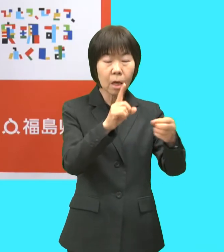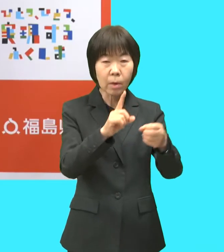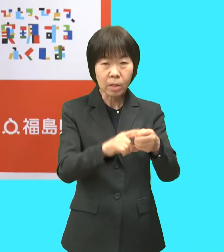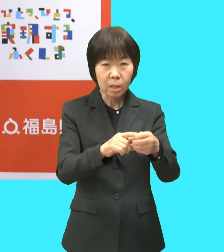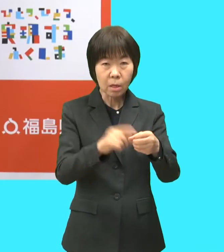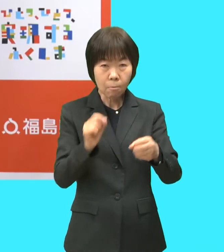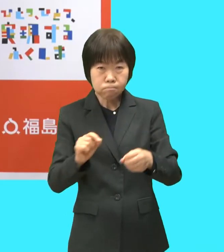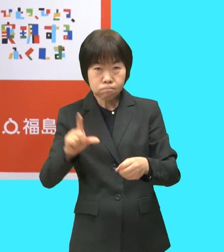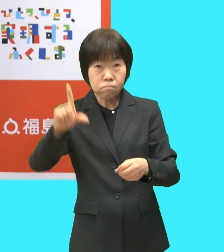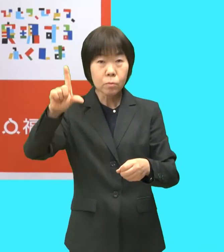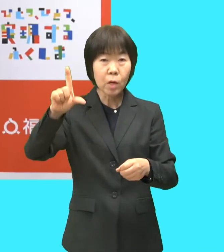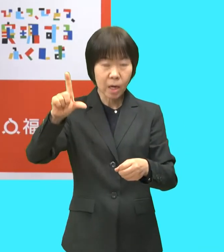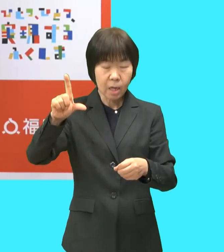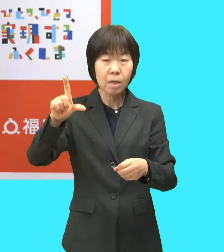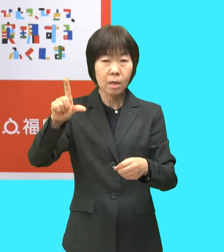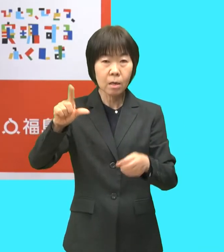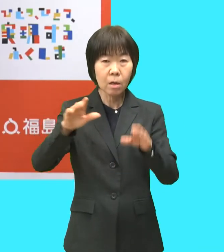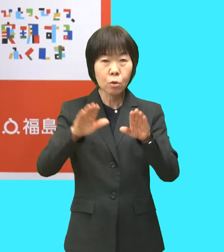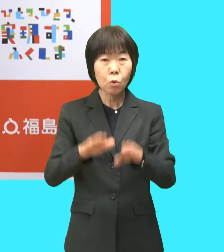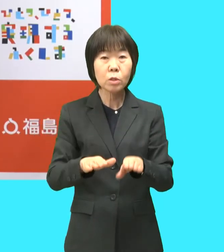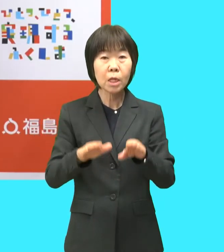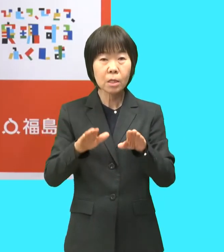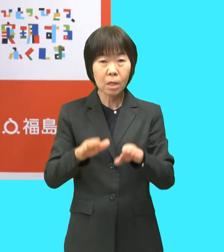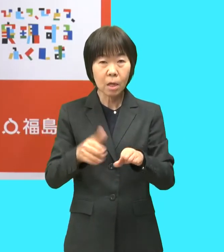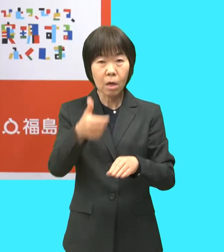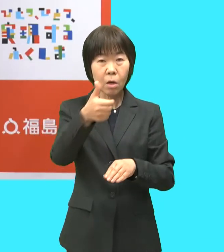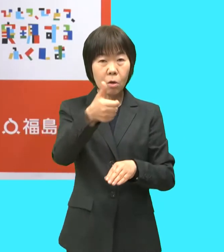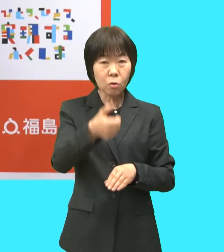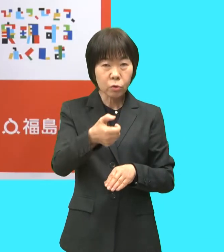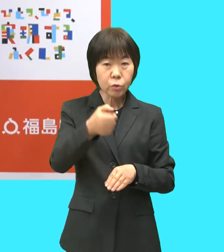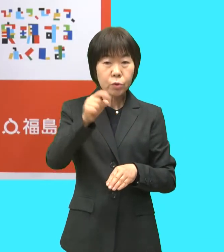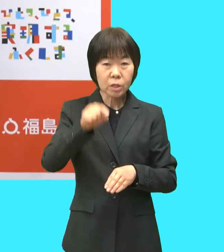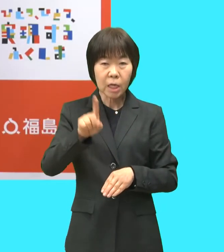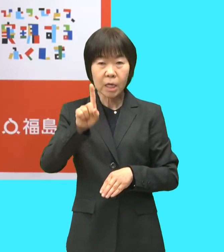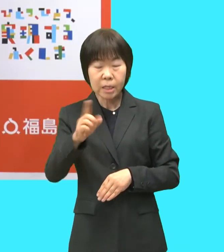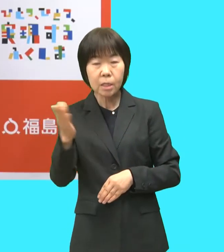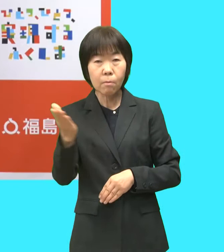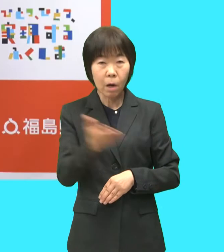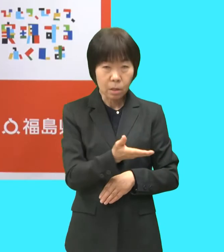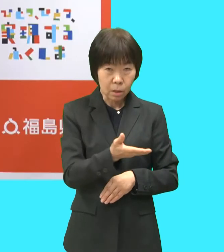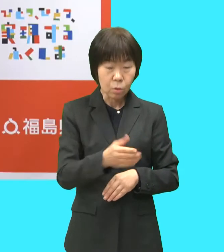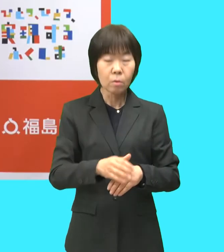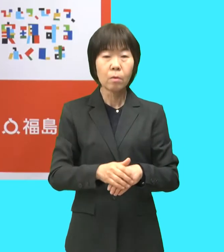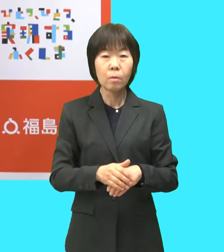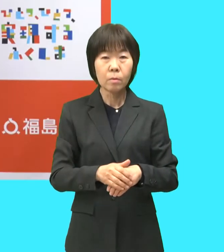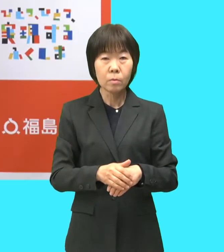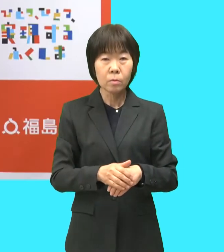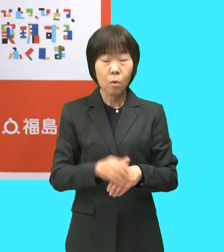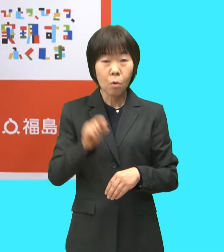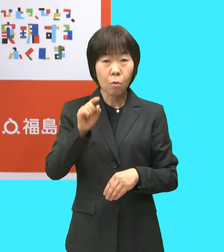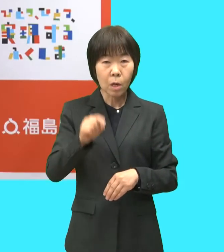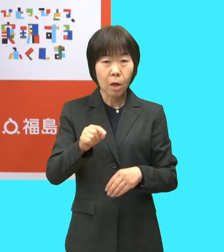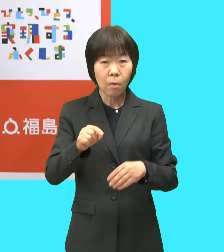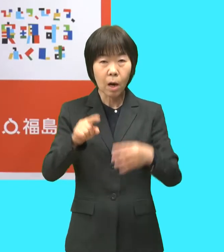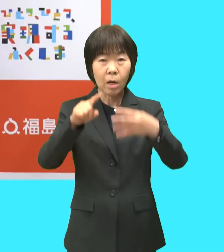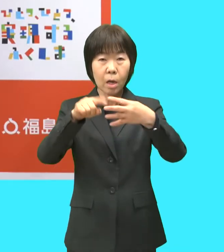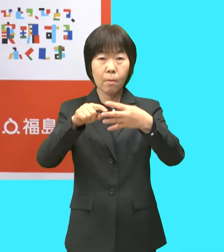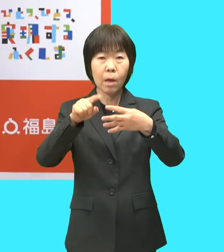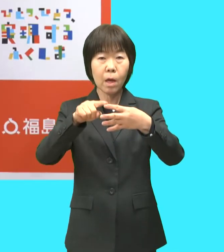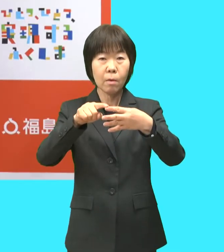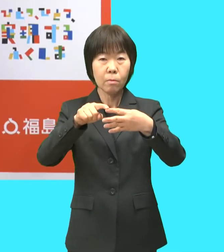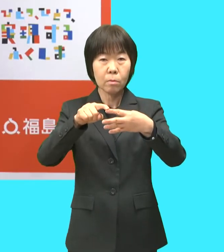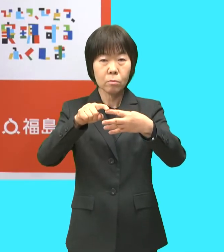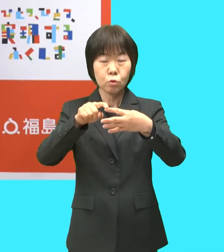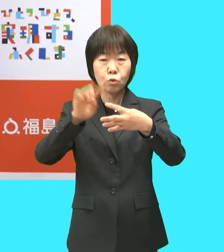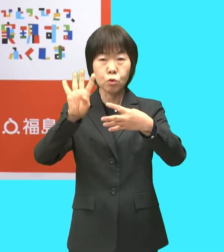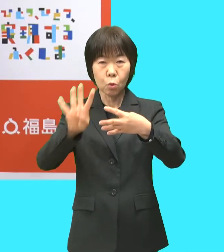昇に転じ、今日時点で 50.1% となりました。これはステージ4の水